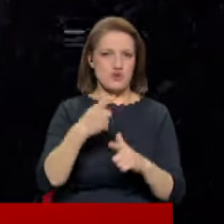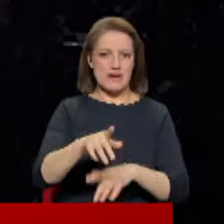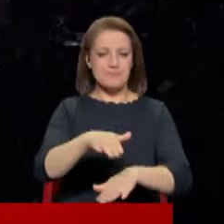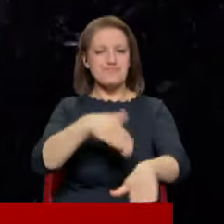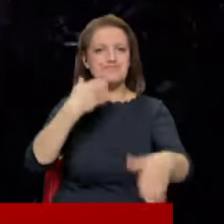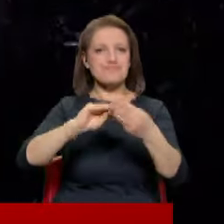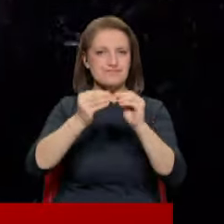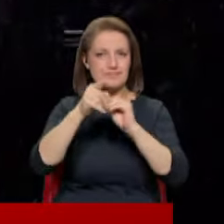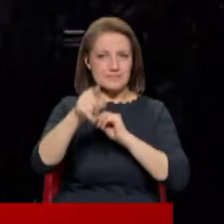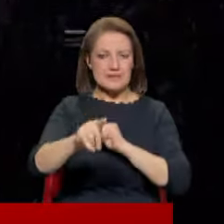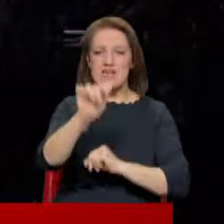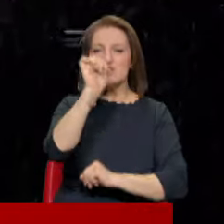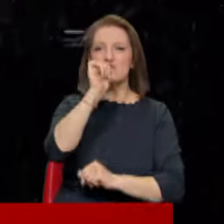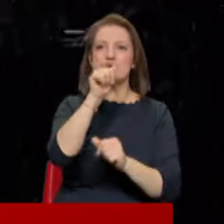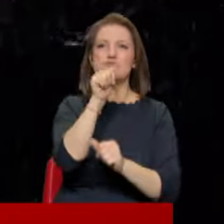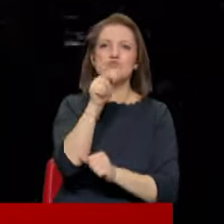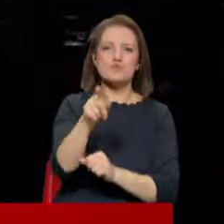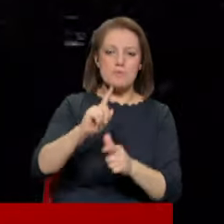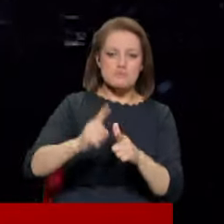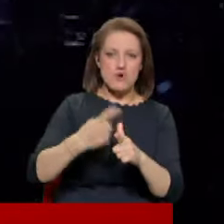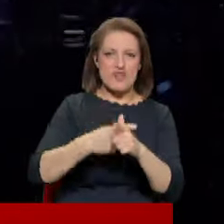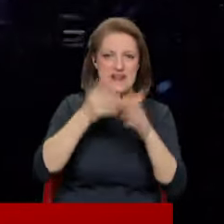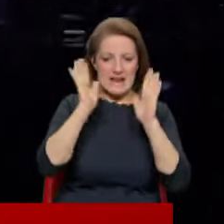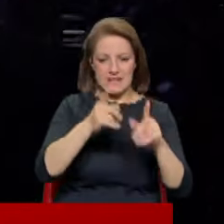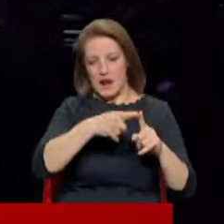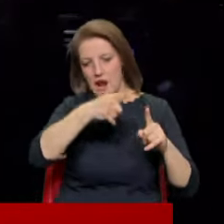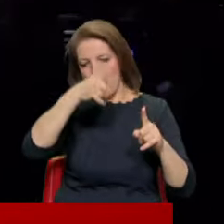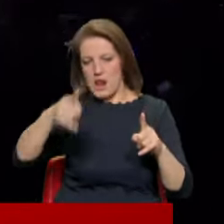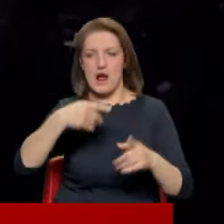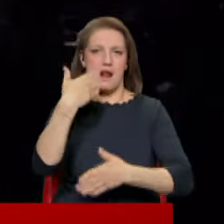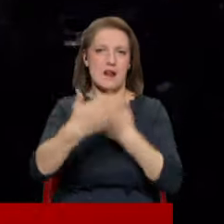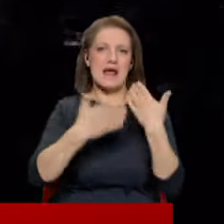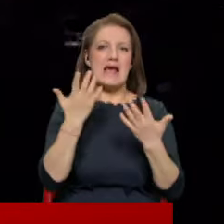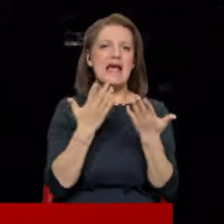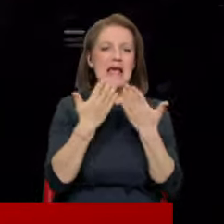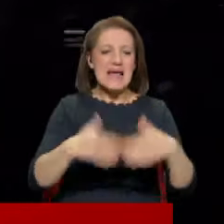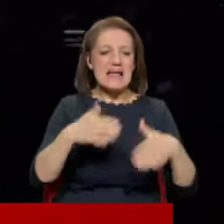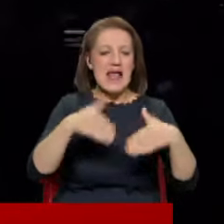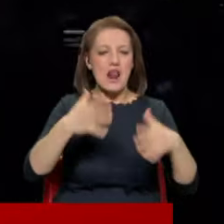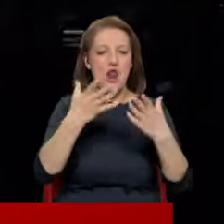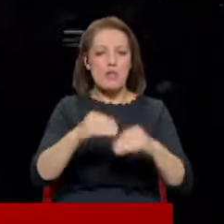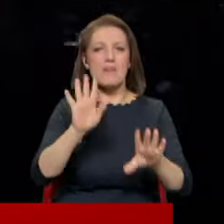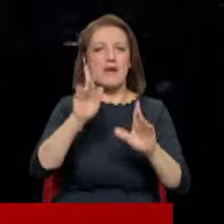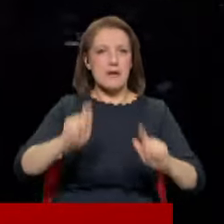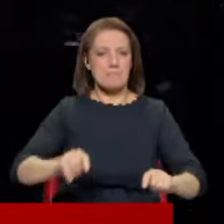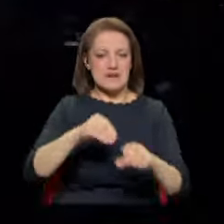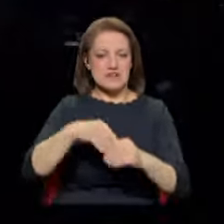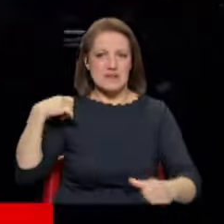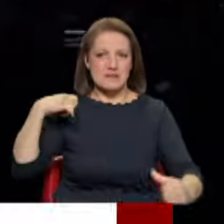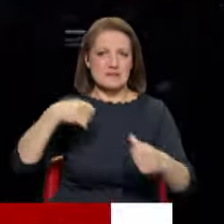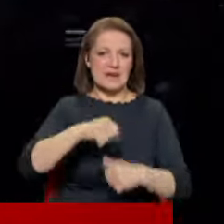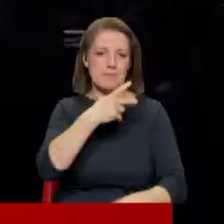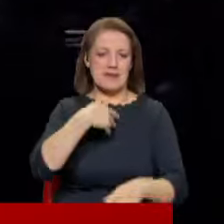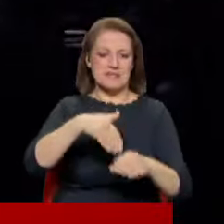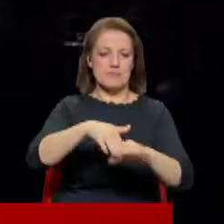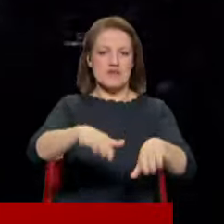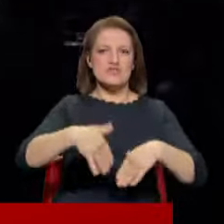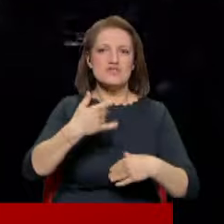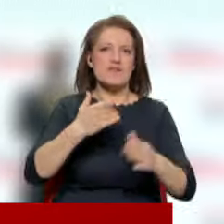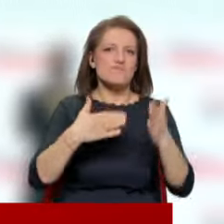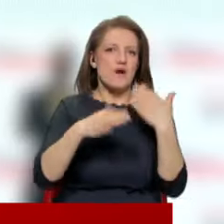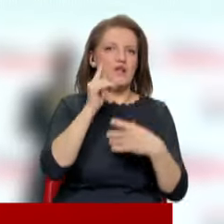trafik sorunundan içme suyu projelerine kadar yapacaklarını sıraladı. Engellenmeden yapmak için bir kez daha belediye meclisinden